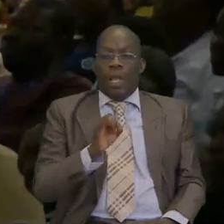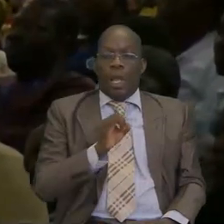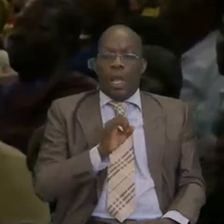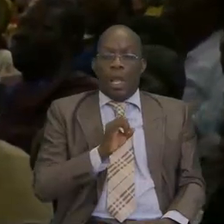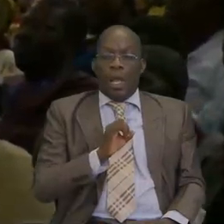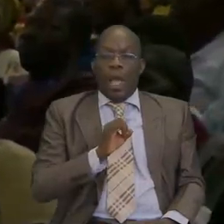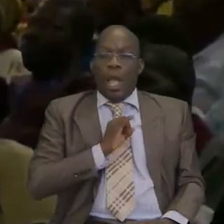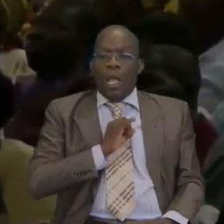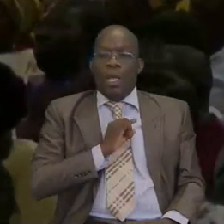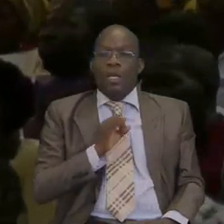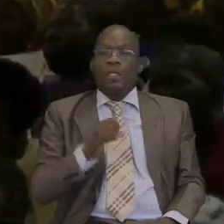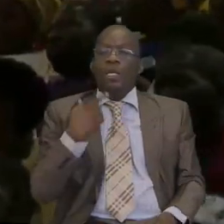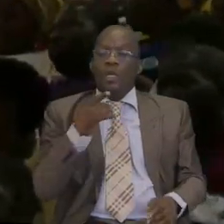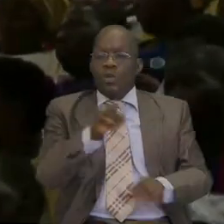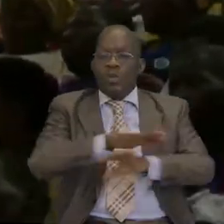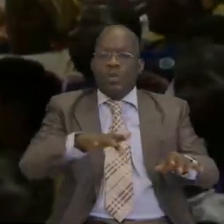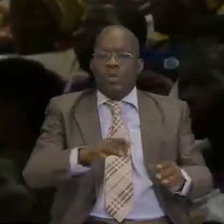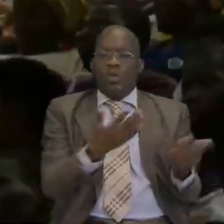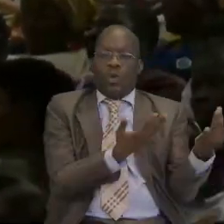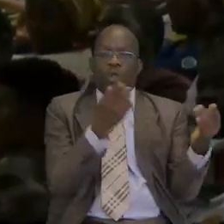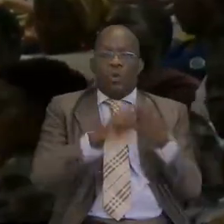Alors, n'attends pas un sentiment ce matin.